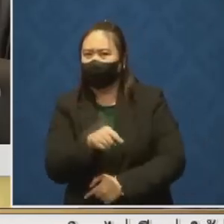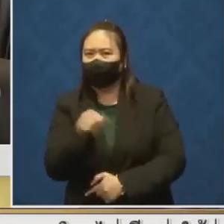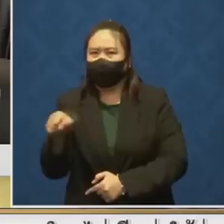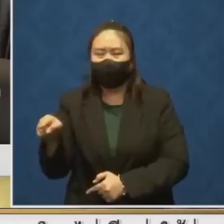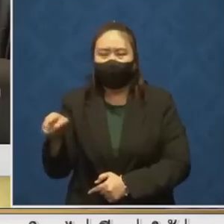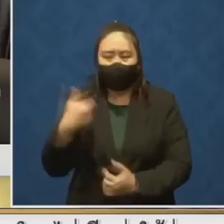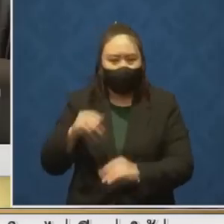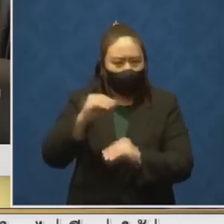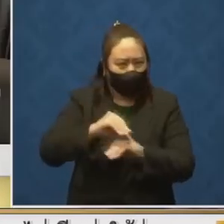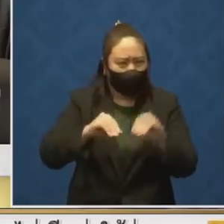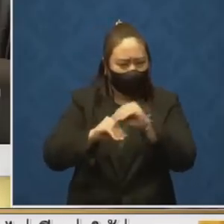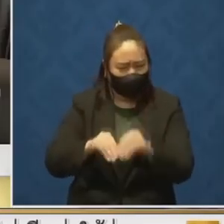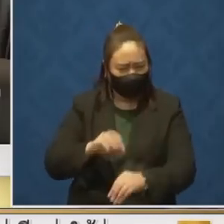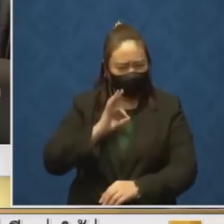การอ